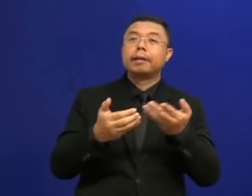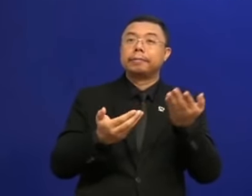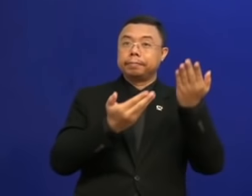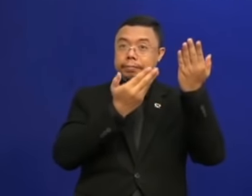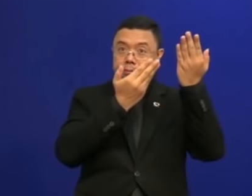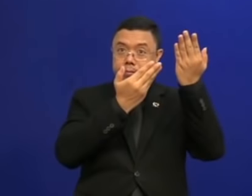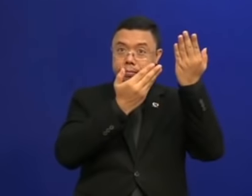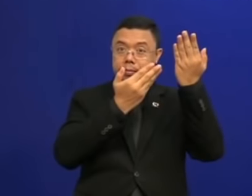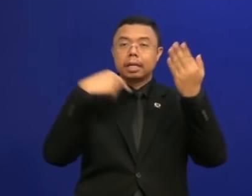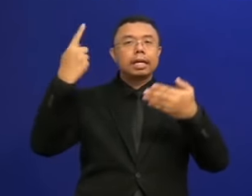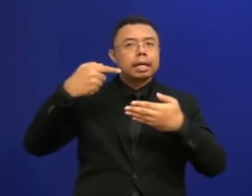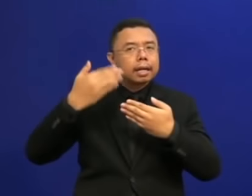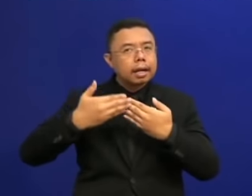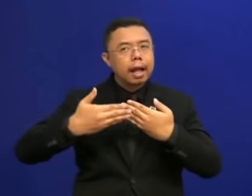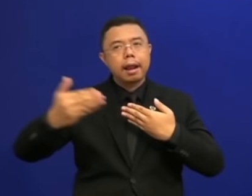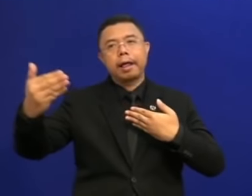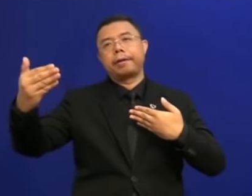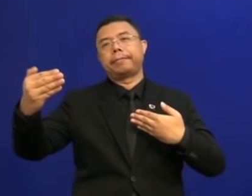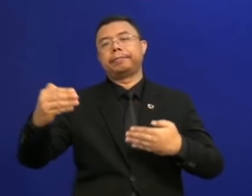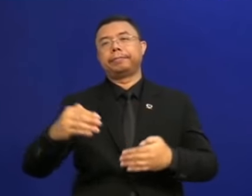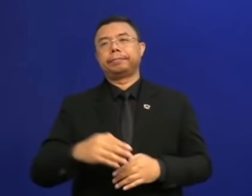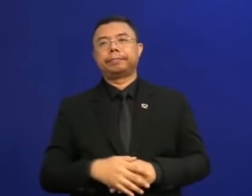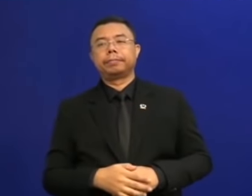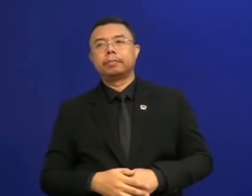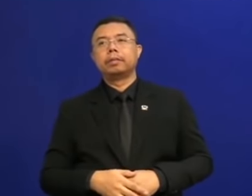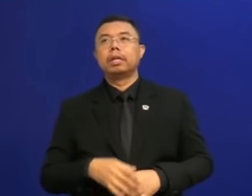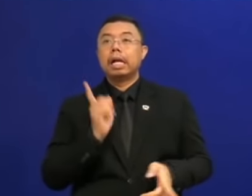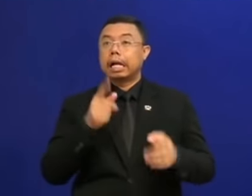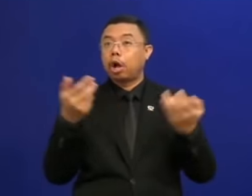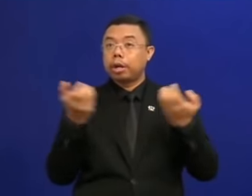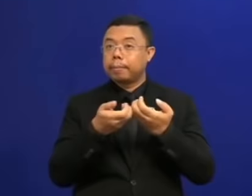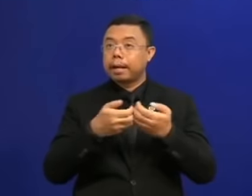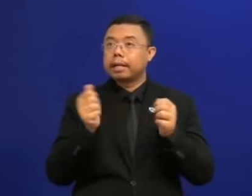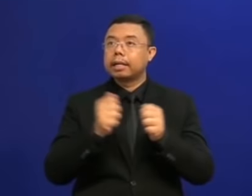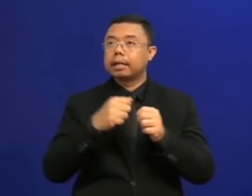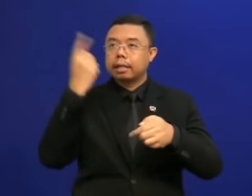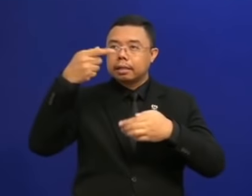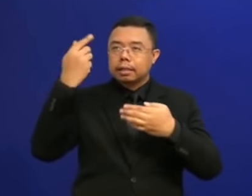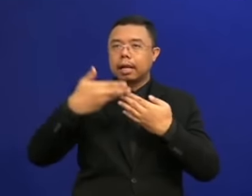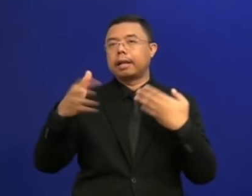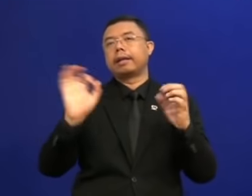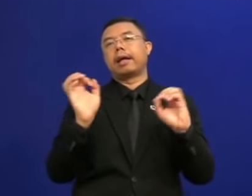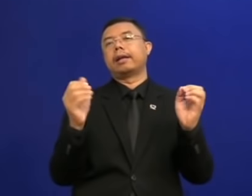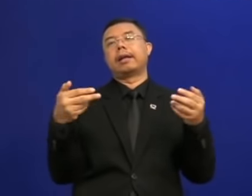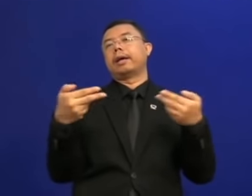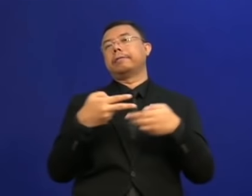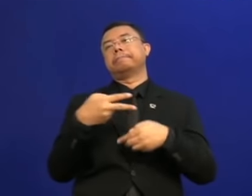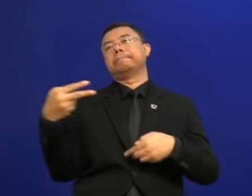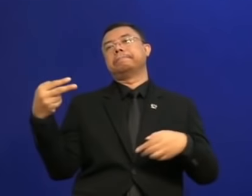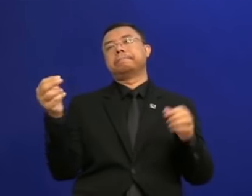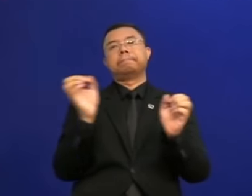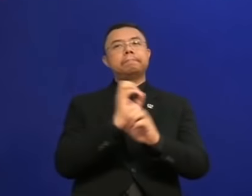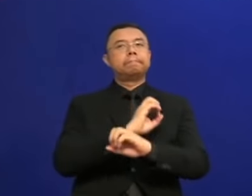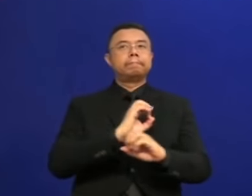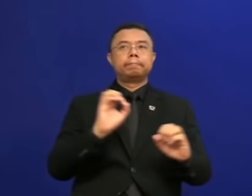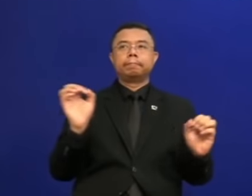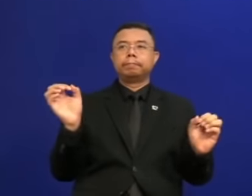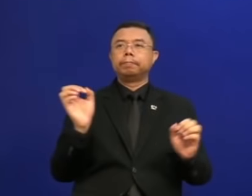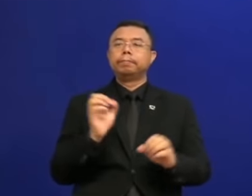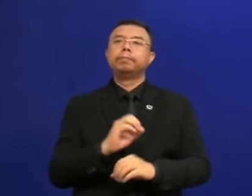dengan kekekalan, ya. Jika dibandingkan dengan kekekalan itu tidak ada